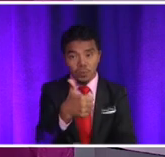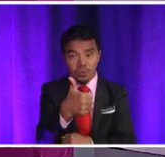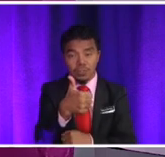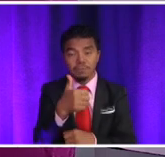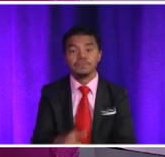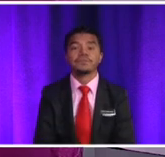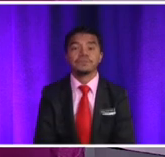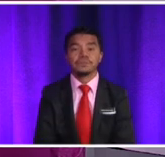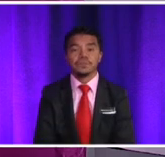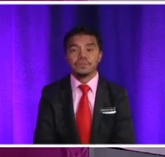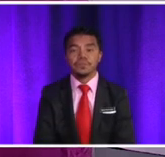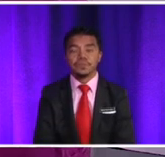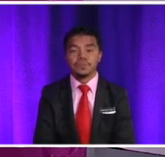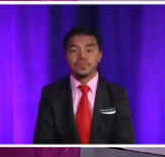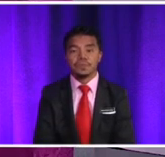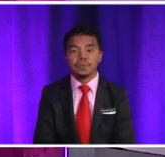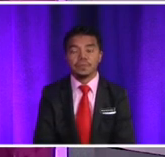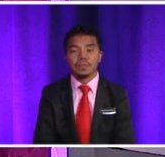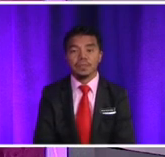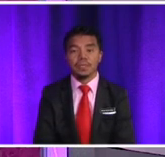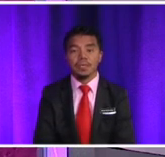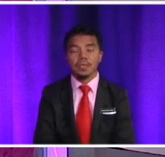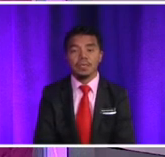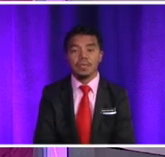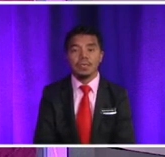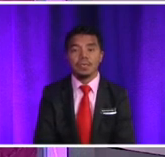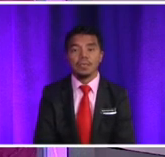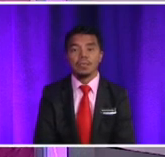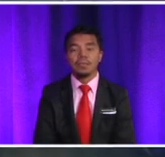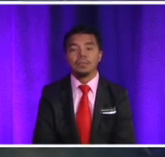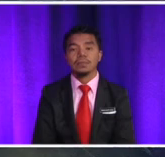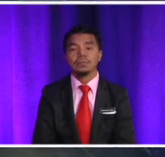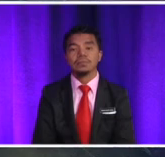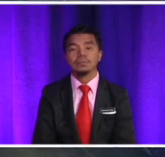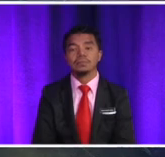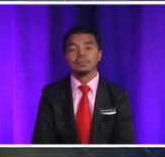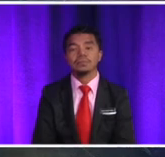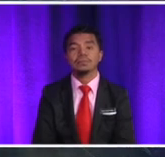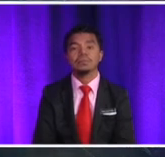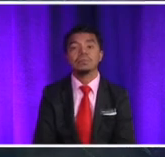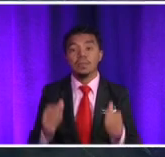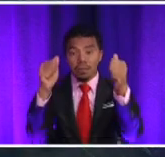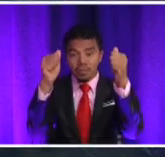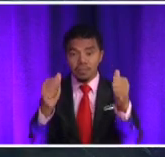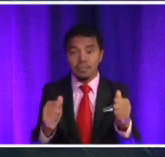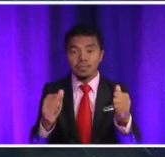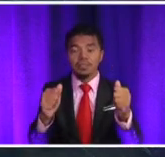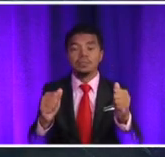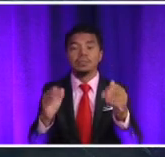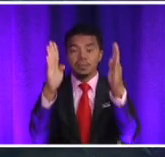seterusnya agensi yang dapat selain dapat tadi ciri dan sebagainya agensi cukup membantu